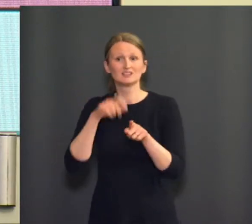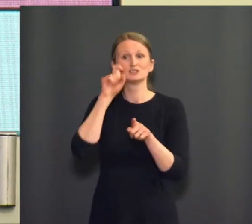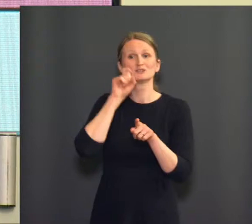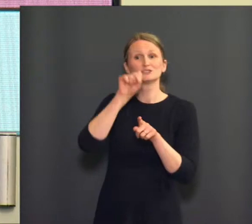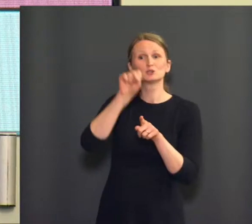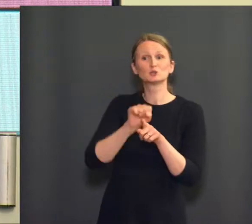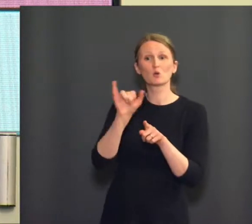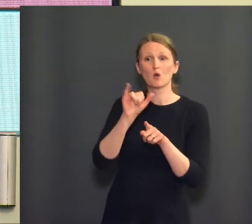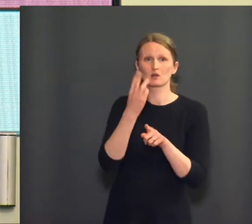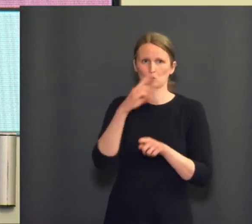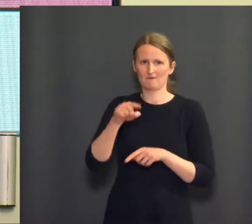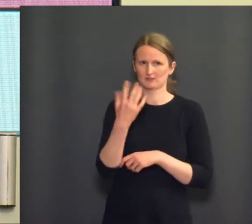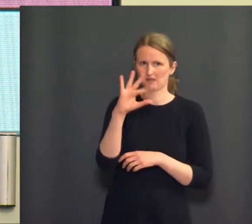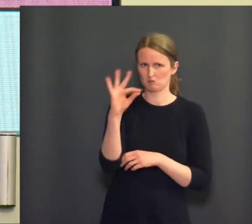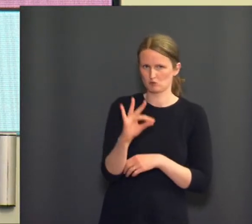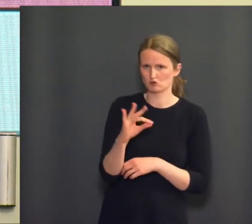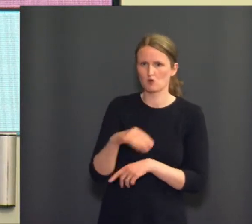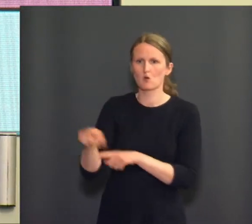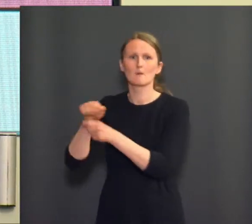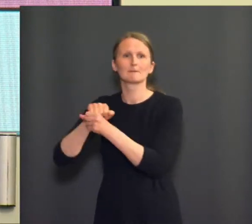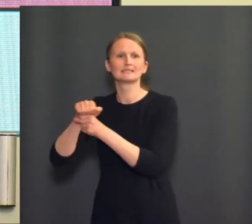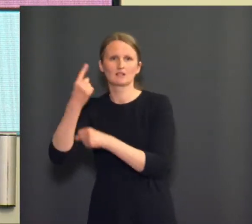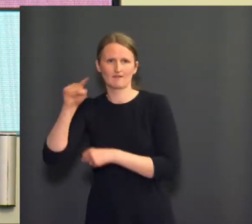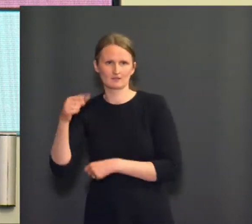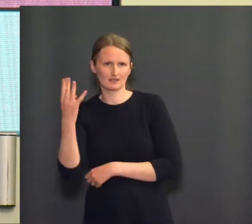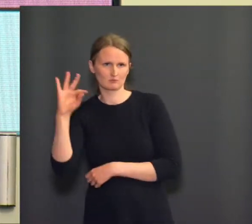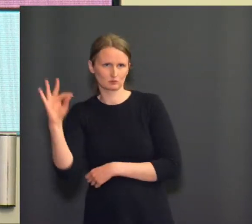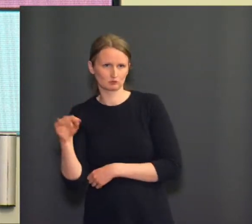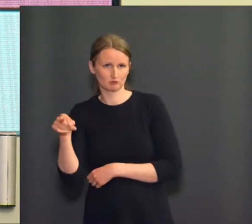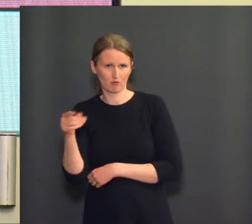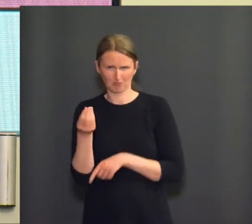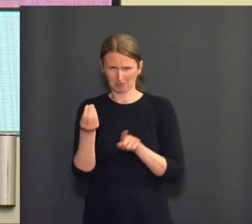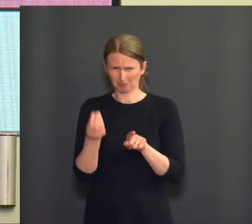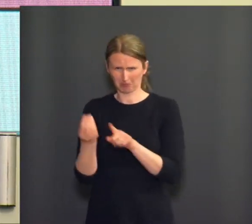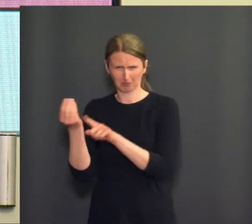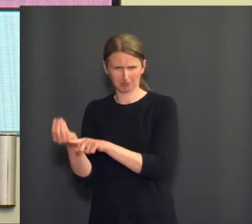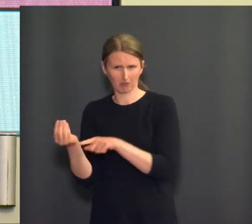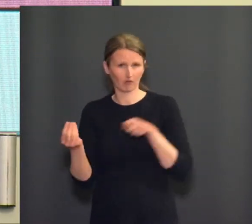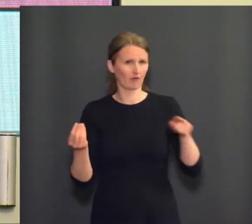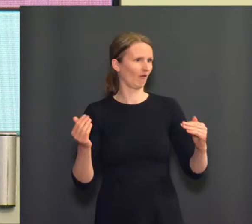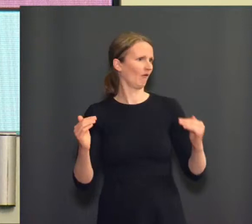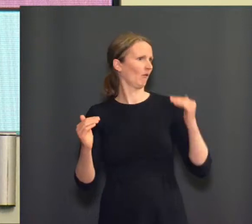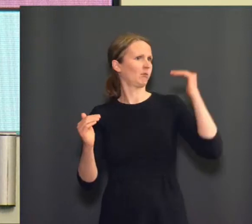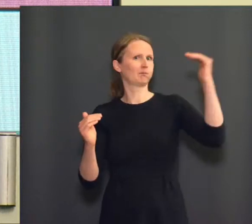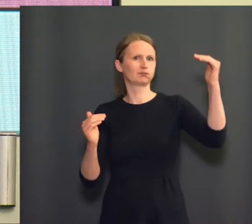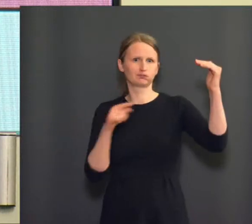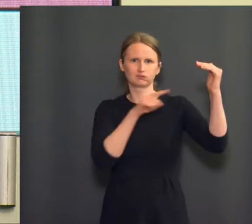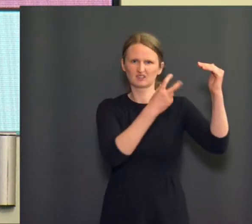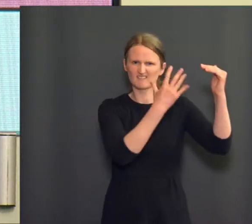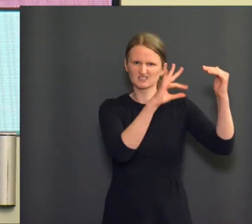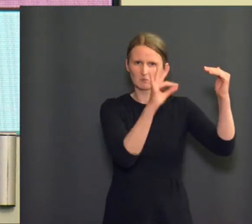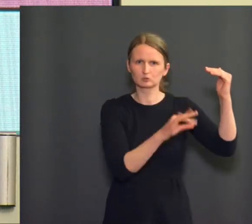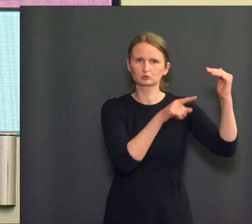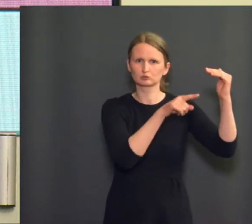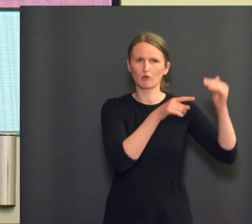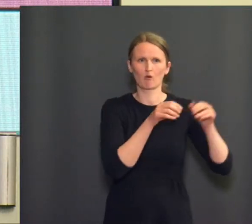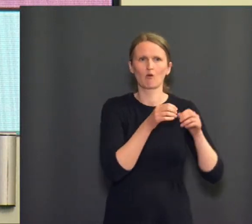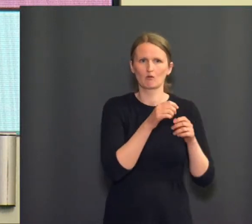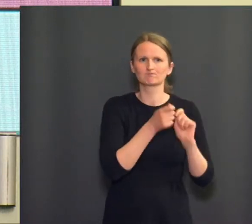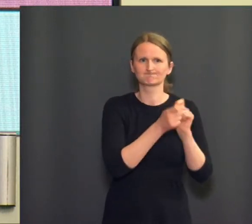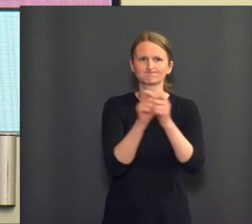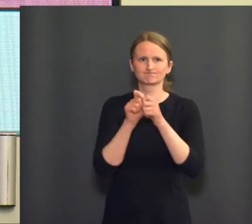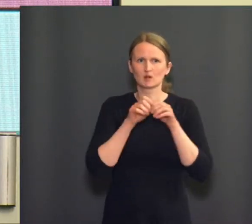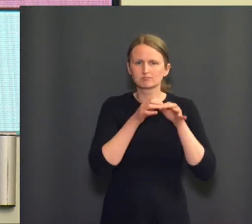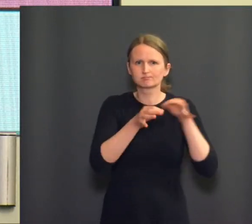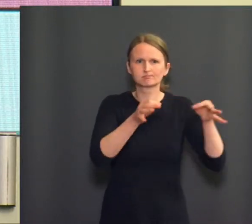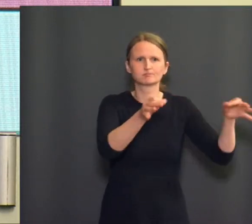brésilien dans 1,4%. Dans les bonnes nouvelles, c'est l'évolution de notre vaccination. Nous avons actuellement un peu